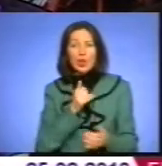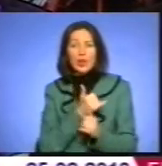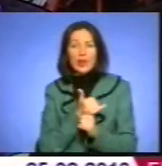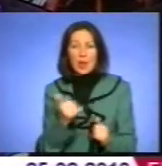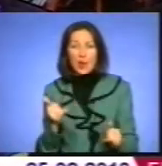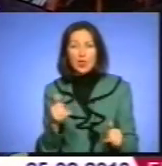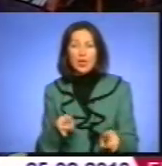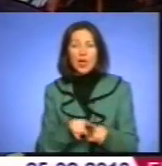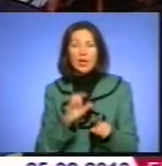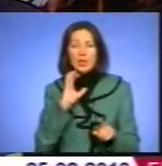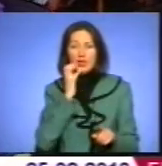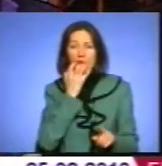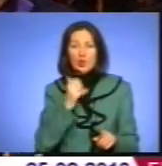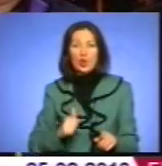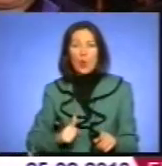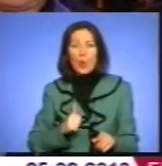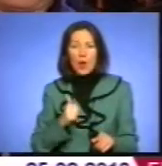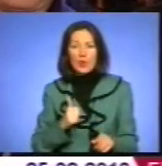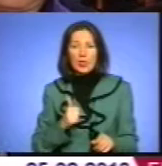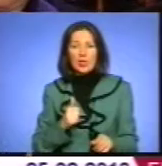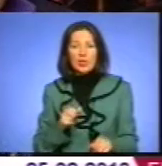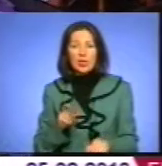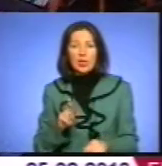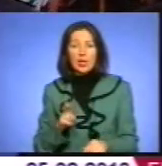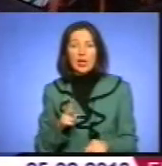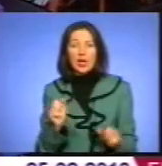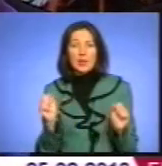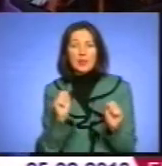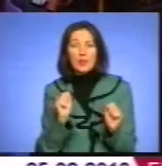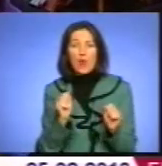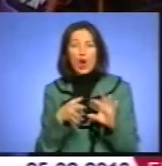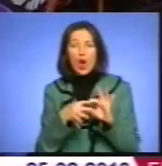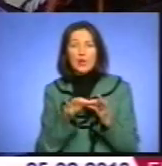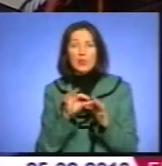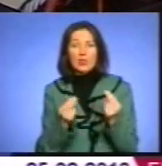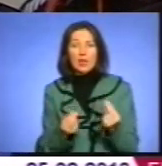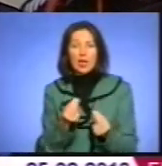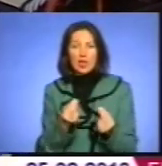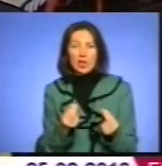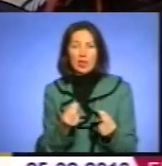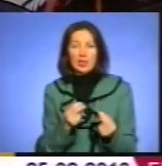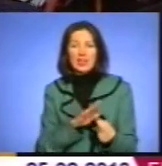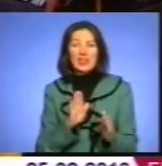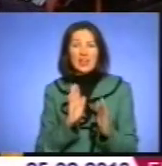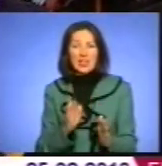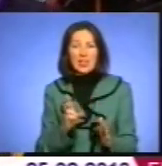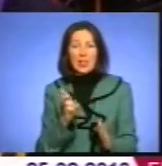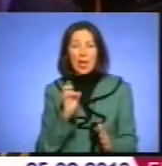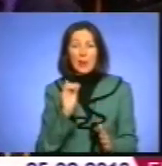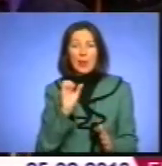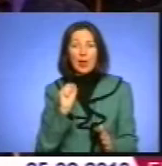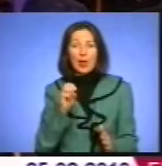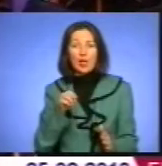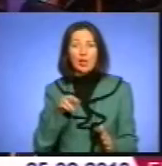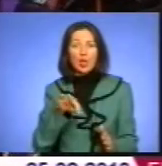серйозно похвастатися, як і в зимових олімпійських іграх, і не тільки в біатлоні, а в інших